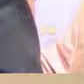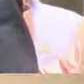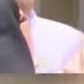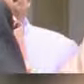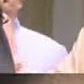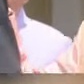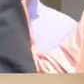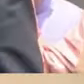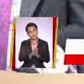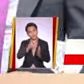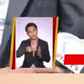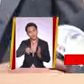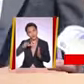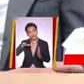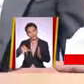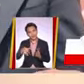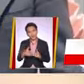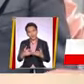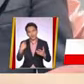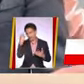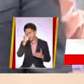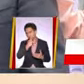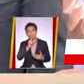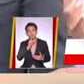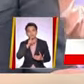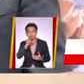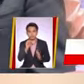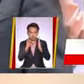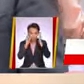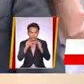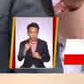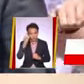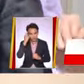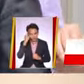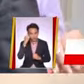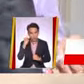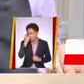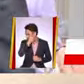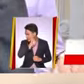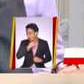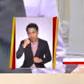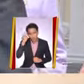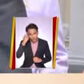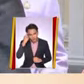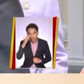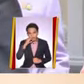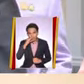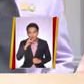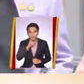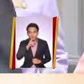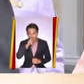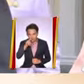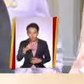รอย่างนี้ไม่จริงเลยใช่ไหมครับ ก็ต้องไปถามคนที่เขาคิดอะ ครับ เขาคิดแล้วเราก็พูดมา